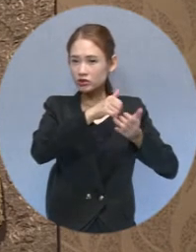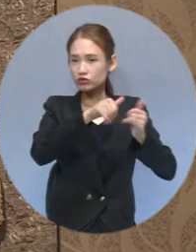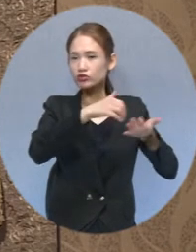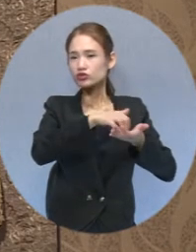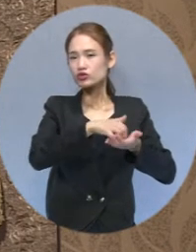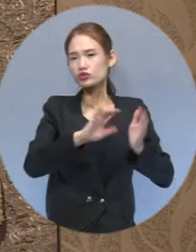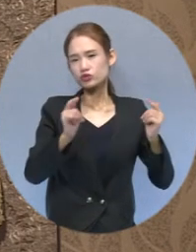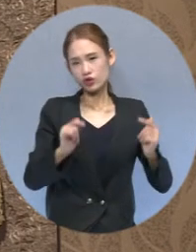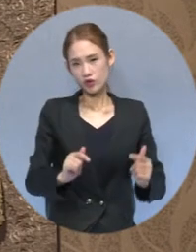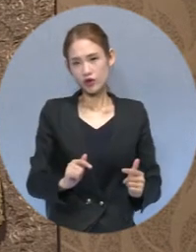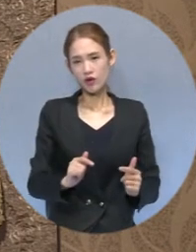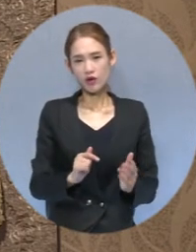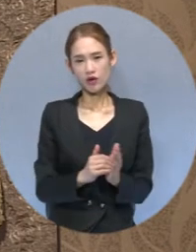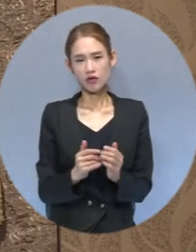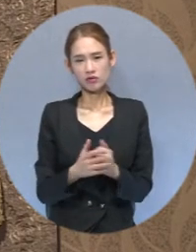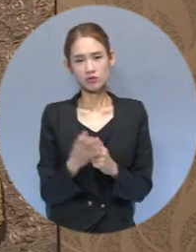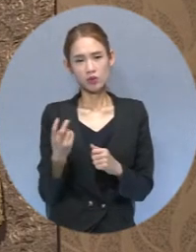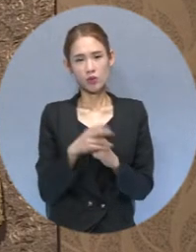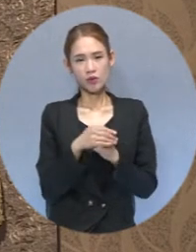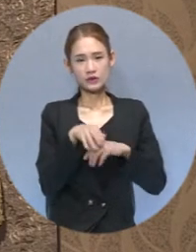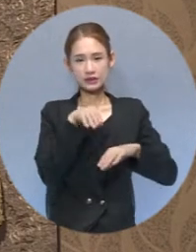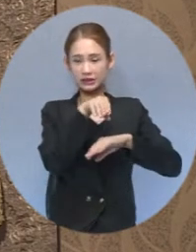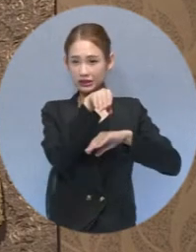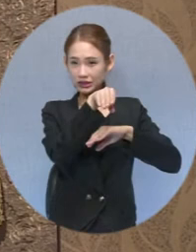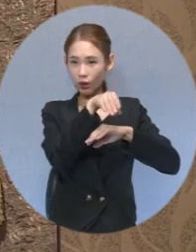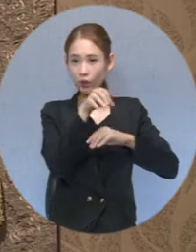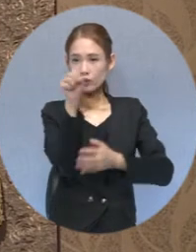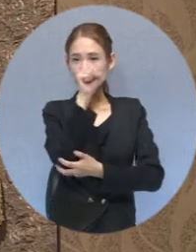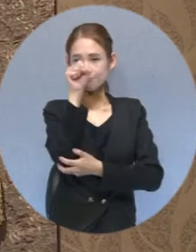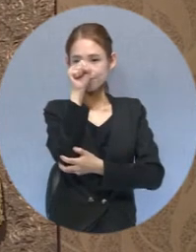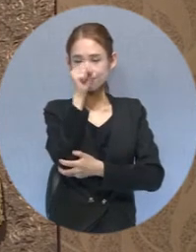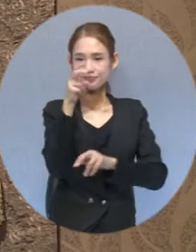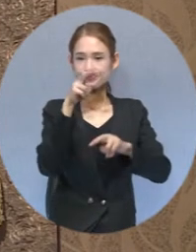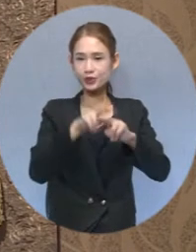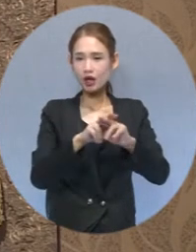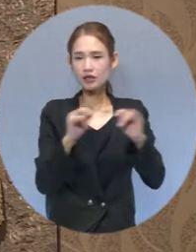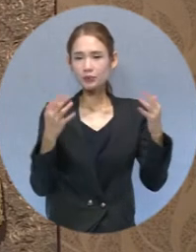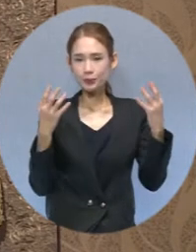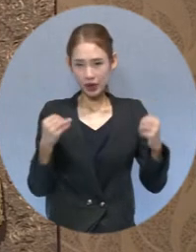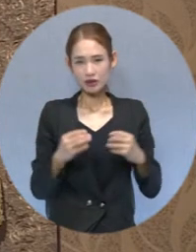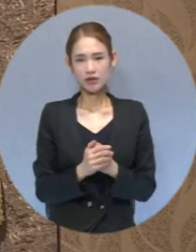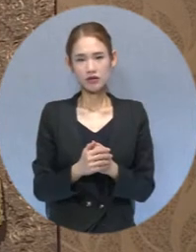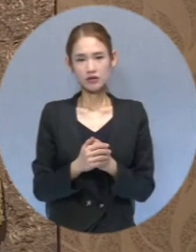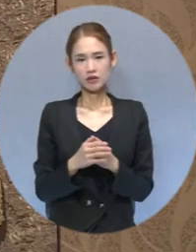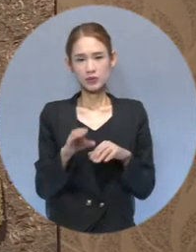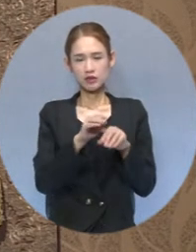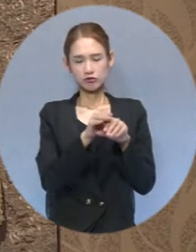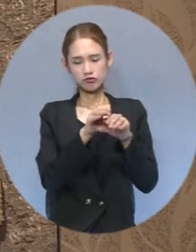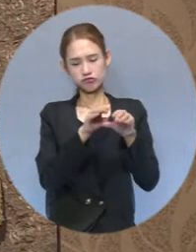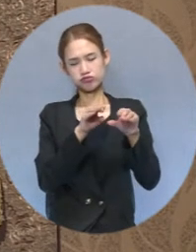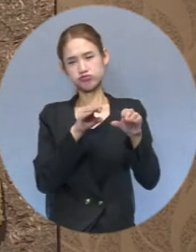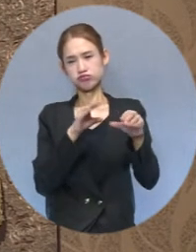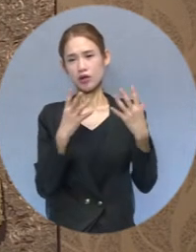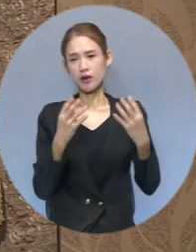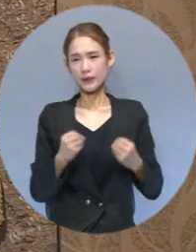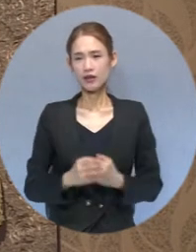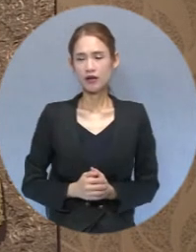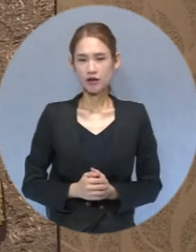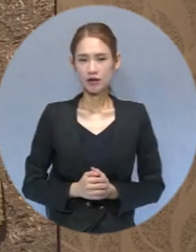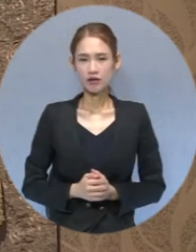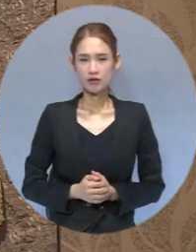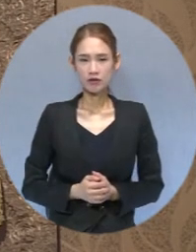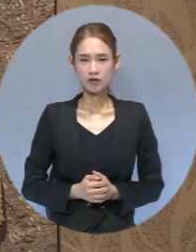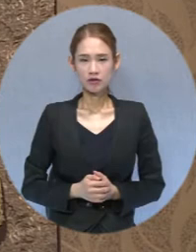인원이 그 승용차를 이용하는 분들도 굉장히 많거든요. 네. 그러다 보니까 차도 많이 막히고. 그렇죠. 네.